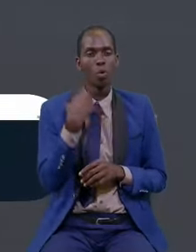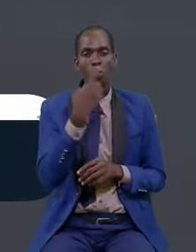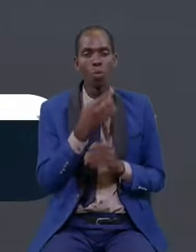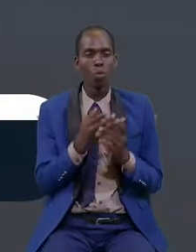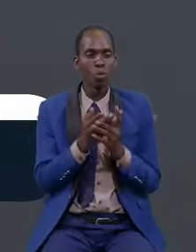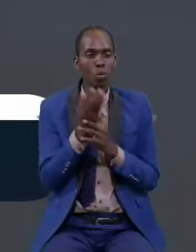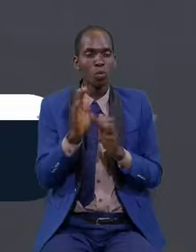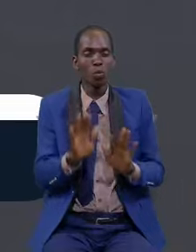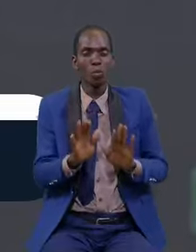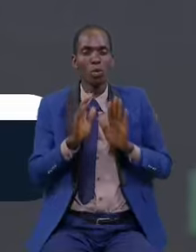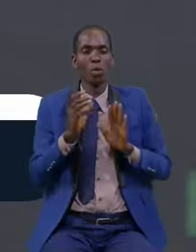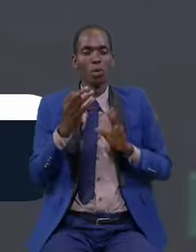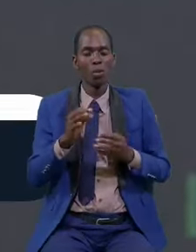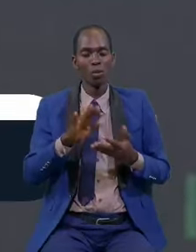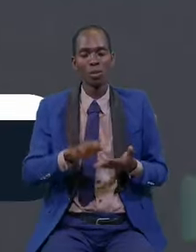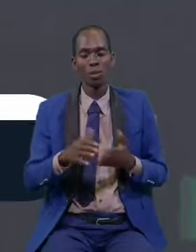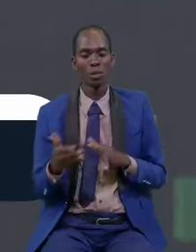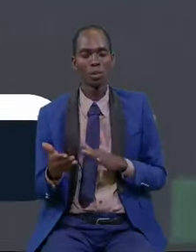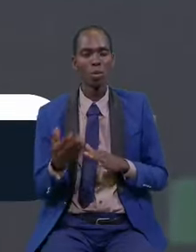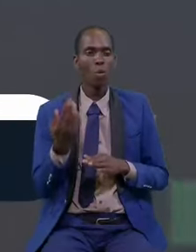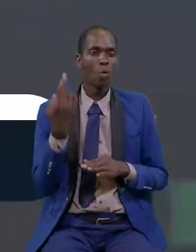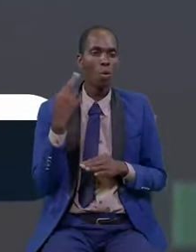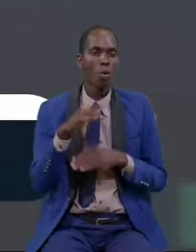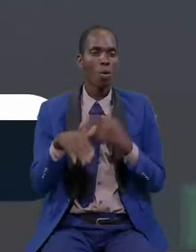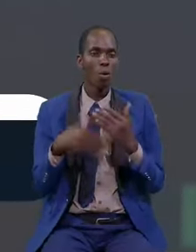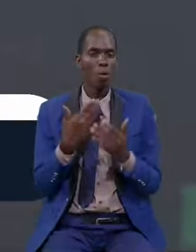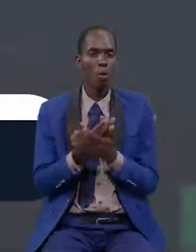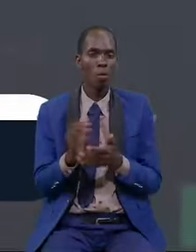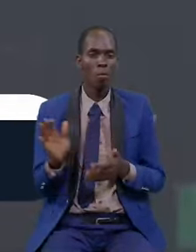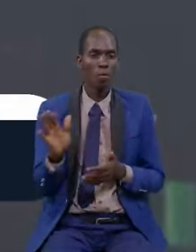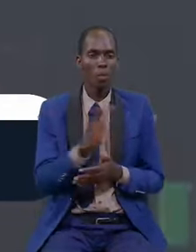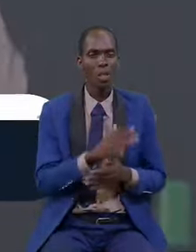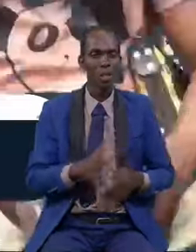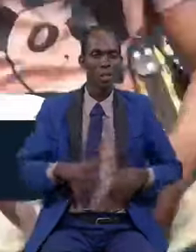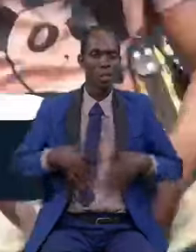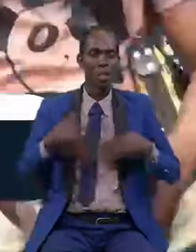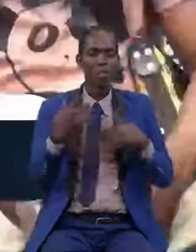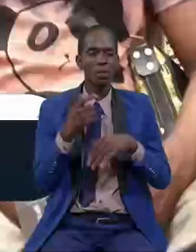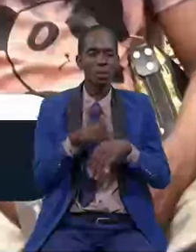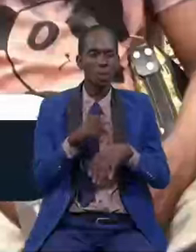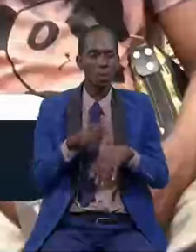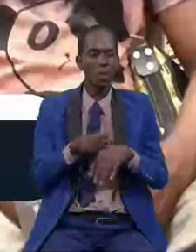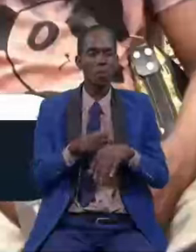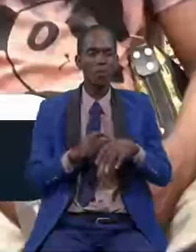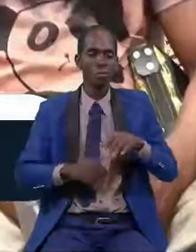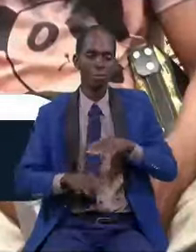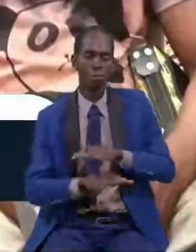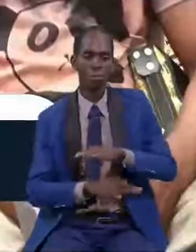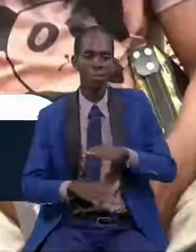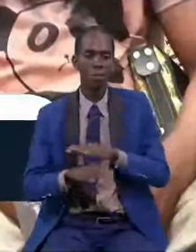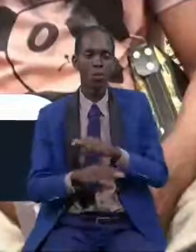par crainte de la mort, étaient toute leur vie retenus dans